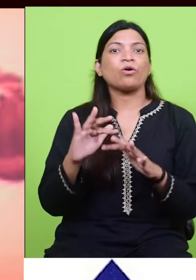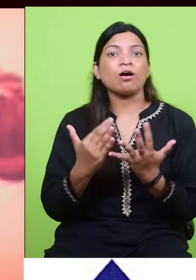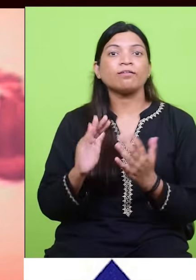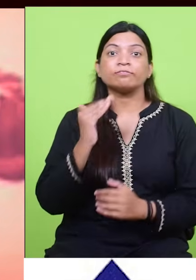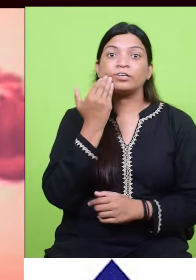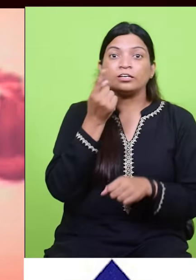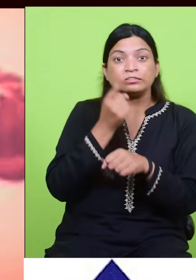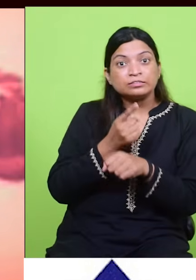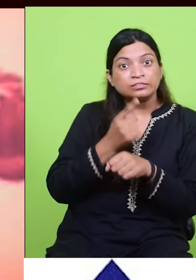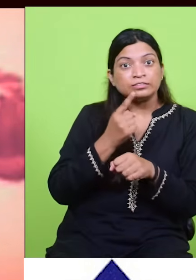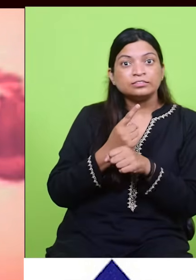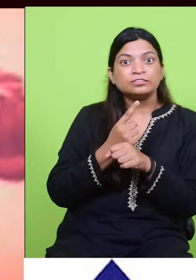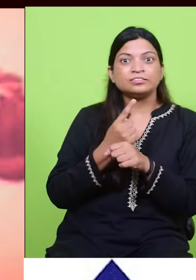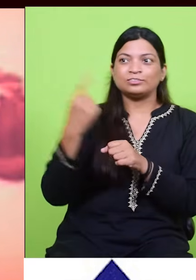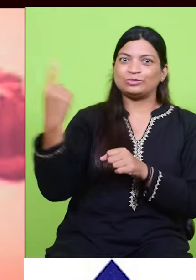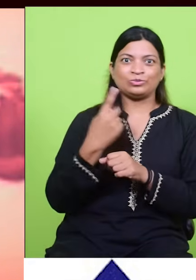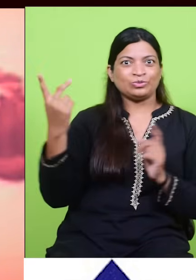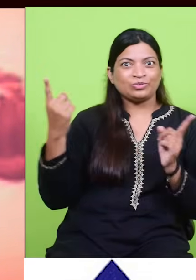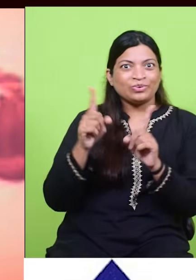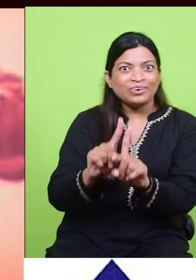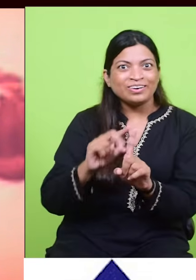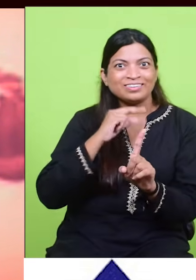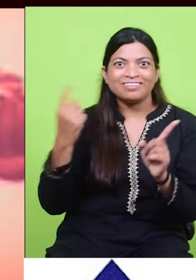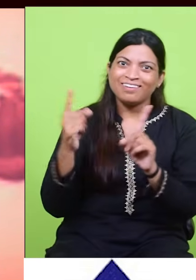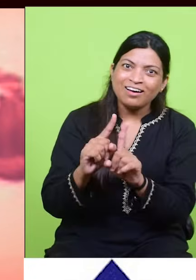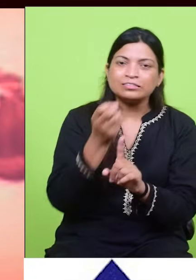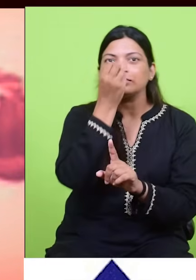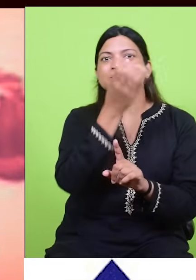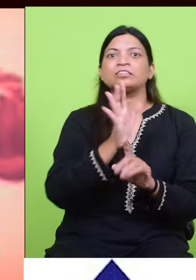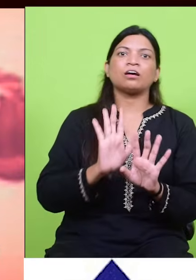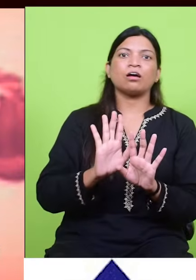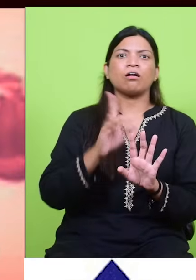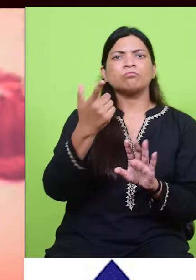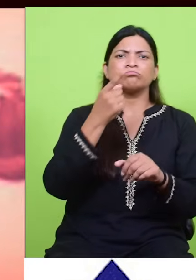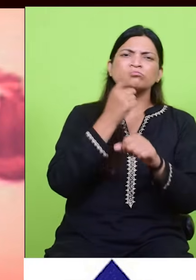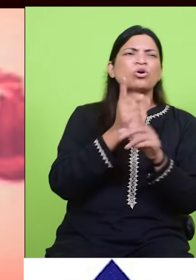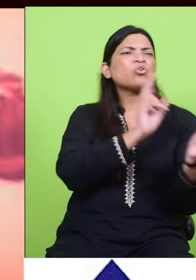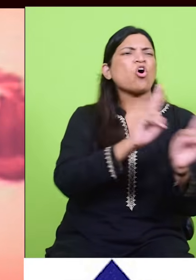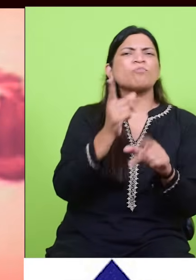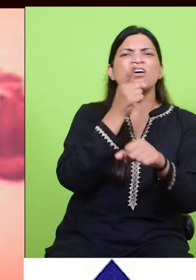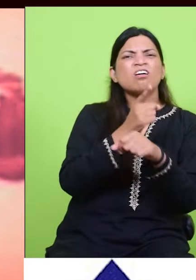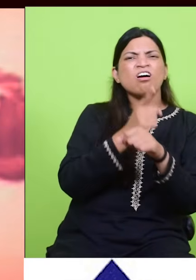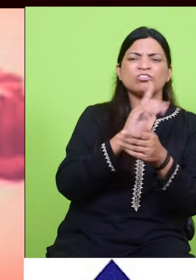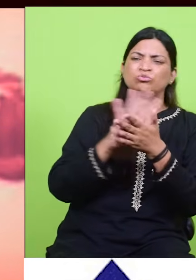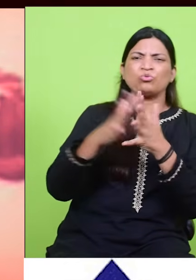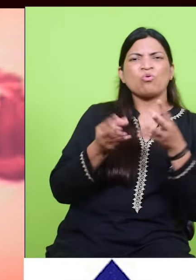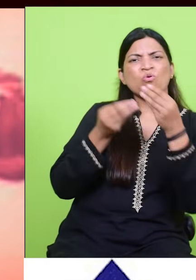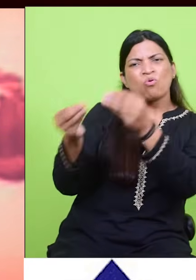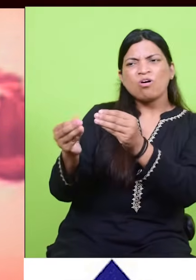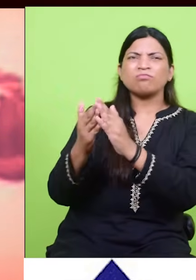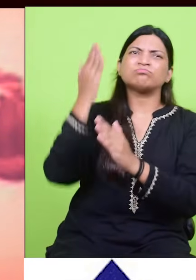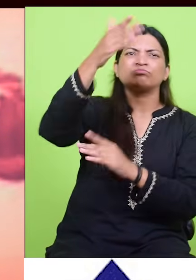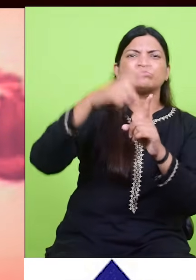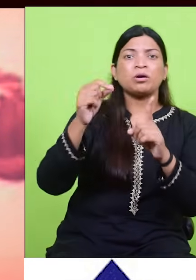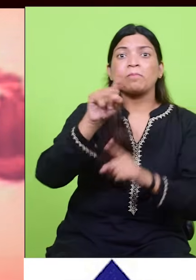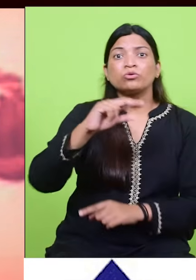क्योंकि जनरली टीचर जब भी पढ़ाते हैं तो बच्चों को एक टास्क दे देते हैं कि भाई या तो आप सेल्फ रीडिंग करना है या 2 ये मैं क्वेश्चन दे रही हूँ। तो गुरदीप